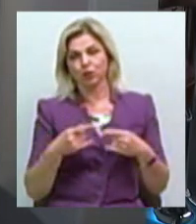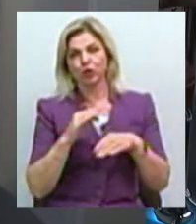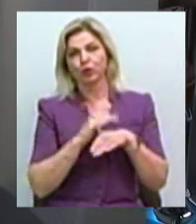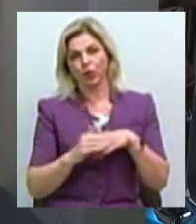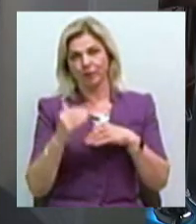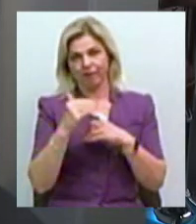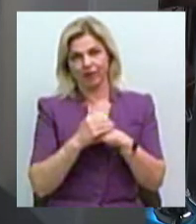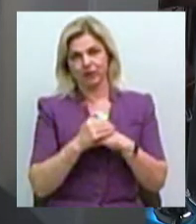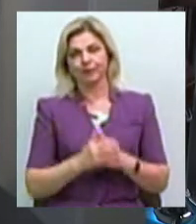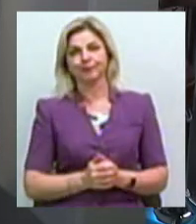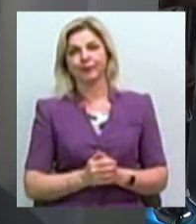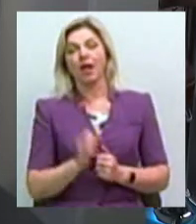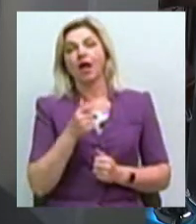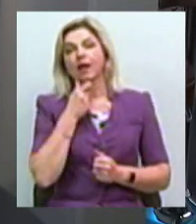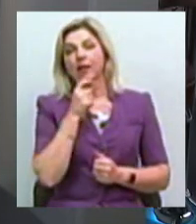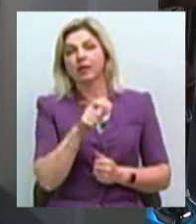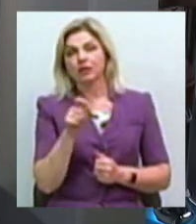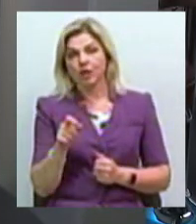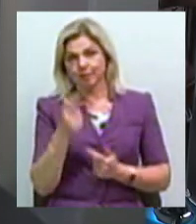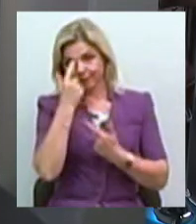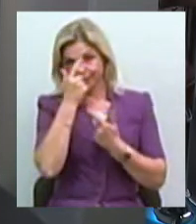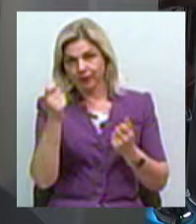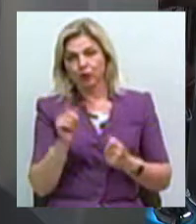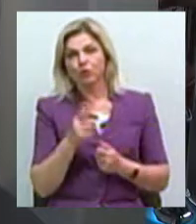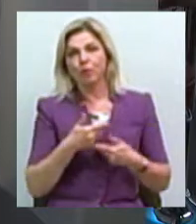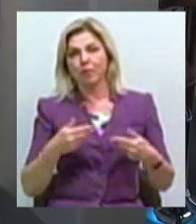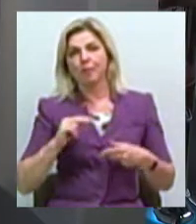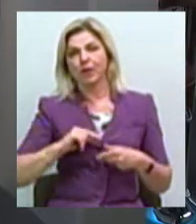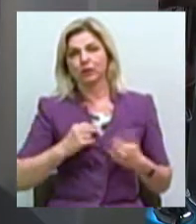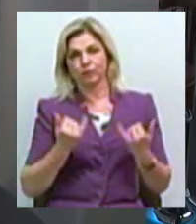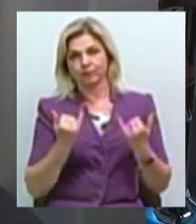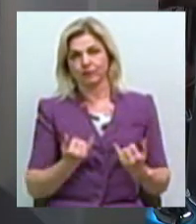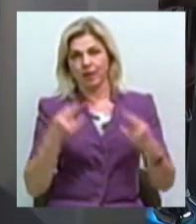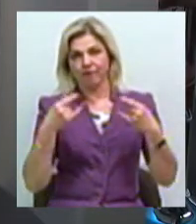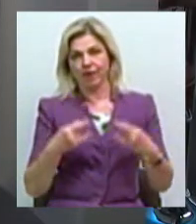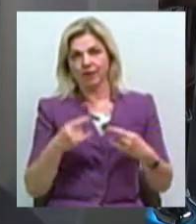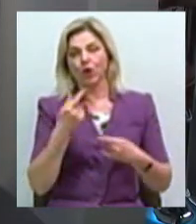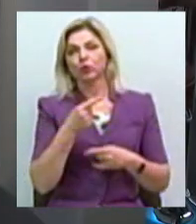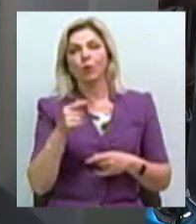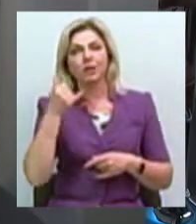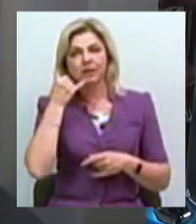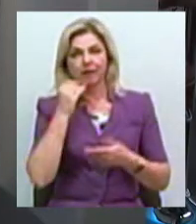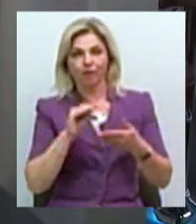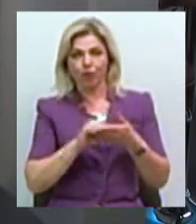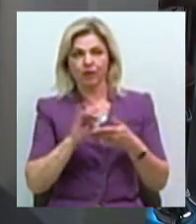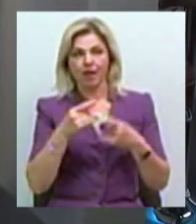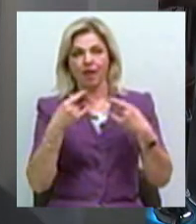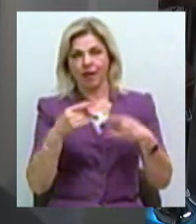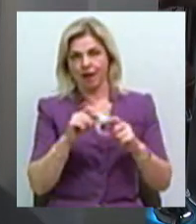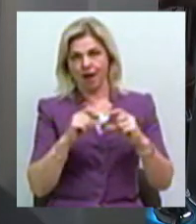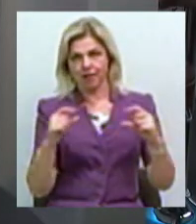вечір. А глядачам я нагадую, що ми працюємо в прямому ефірі. Наш контактний телефон 76 92